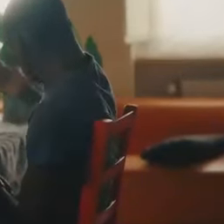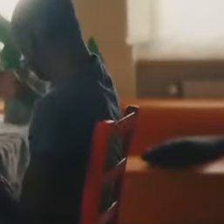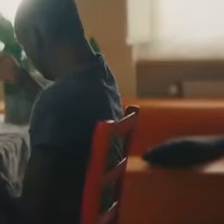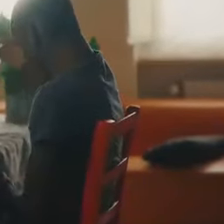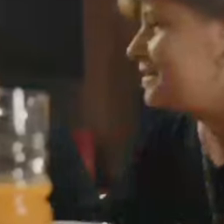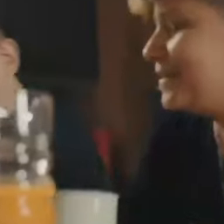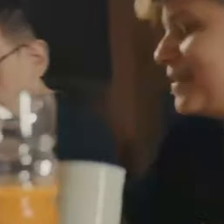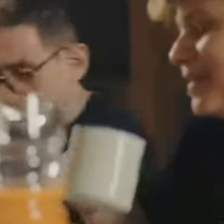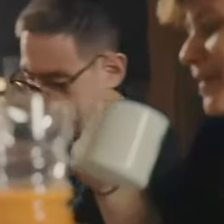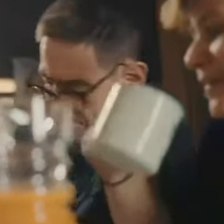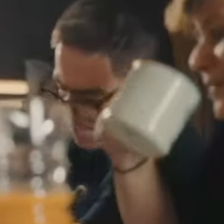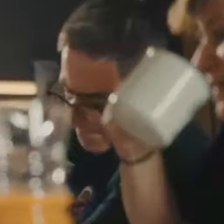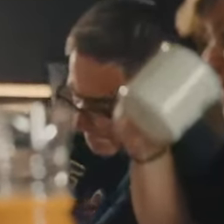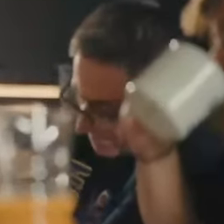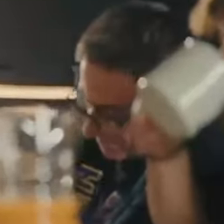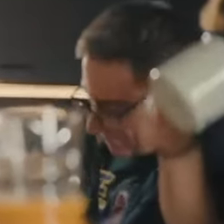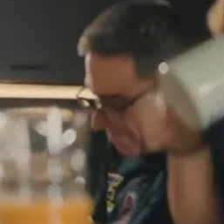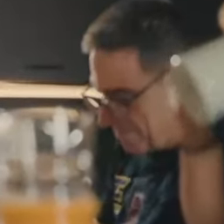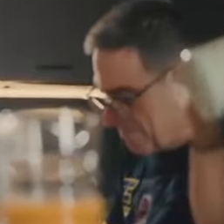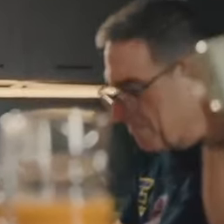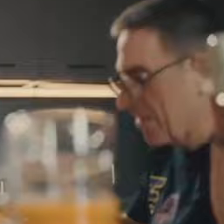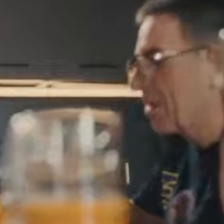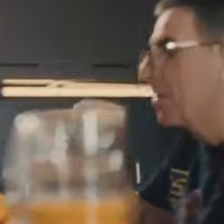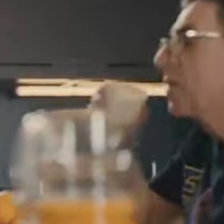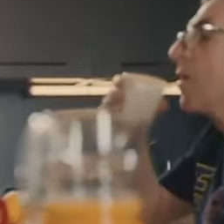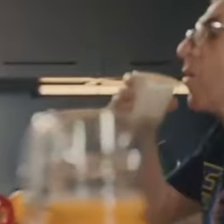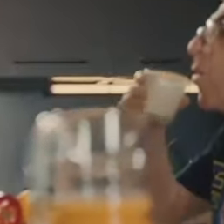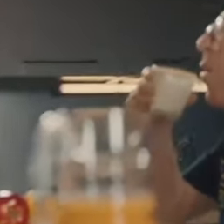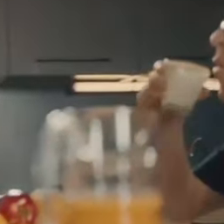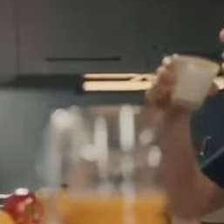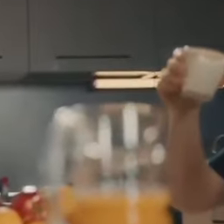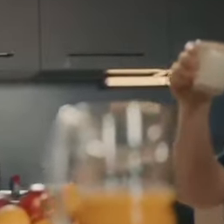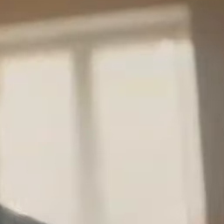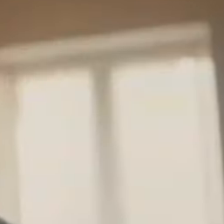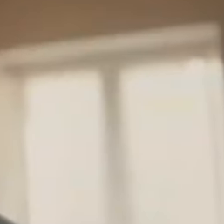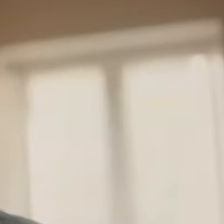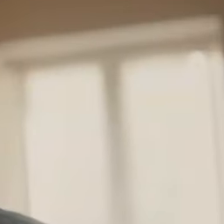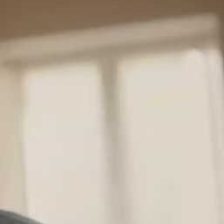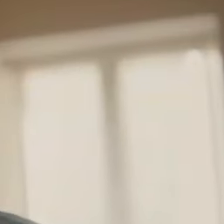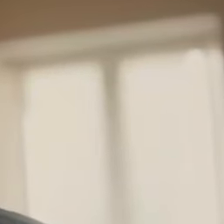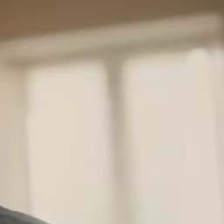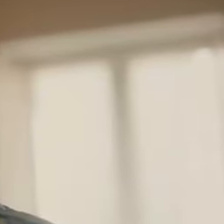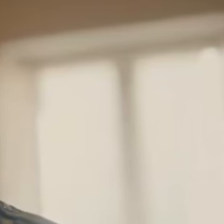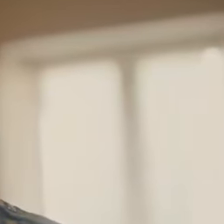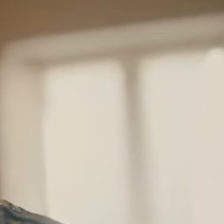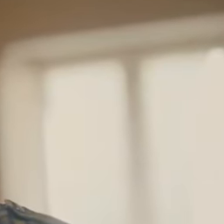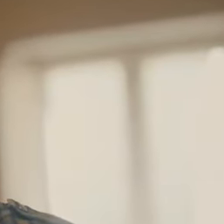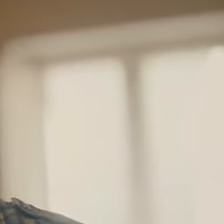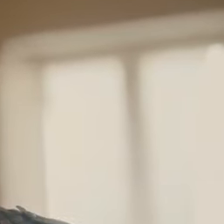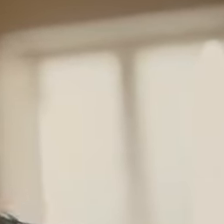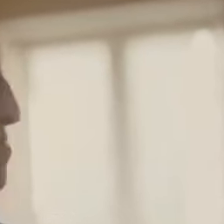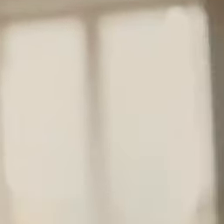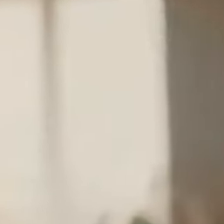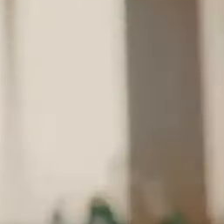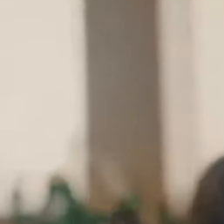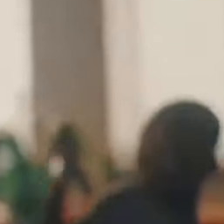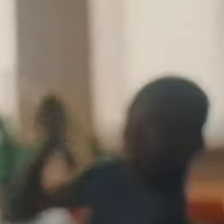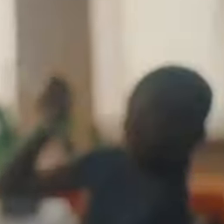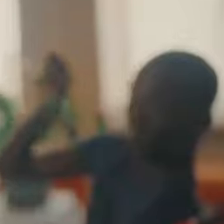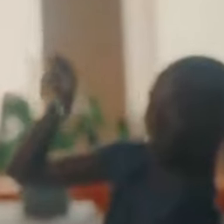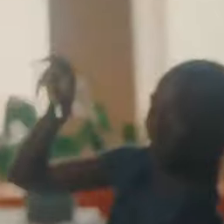Devo rispettare tutti i miei rituali mattutini. Per fortuna ho chi mi aiuta